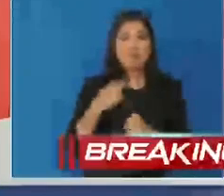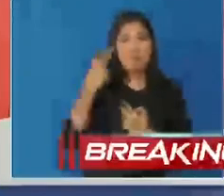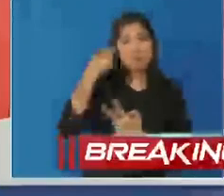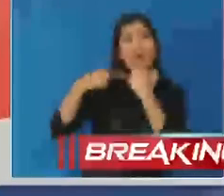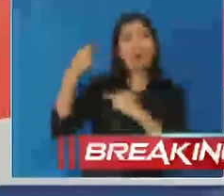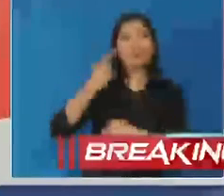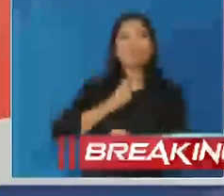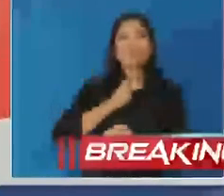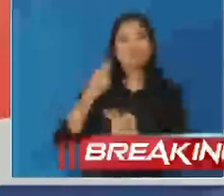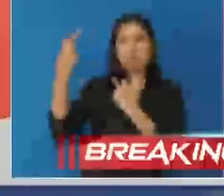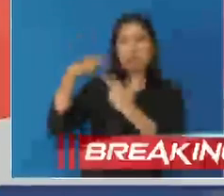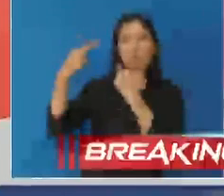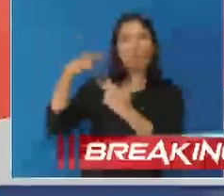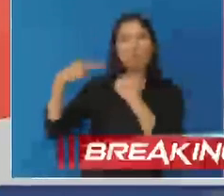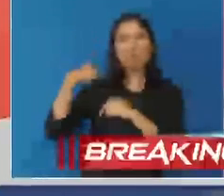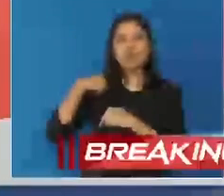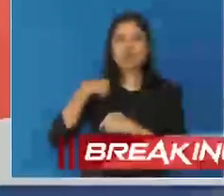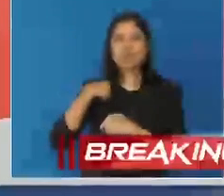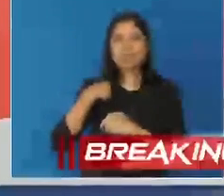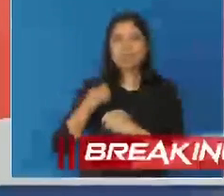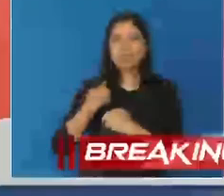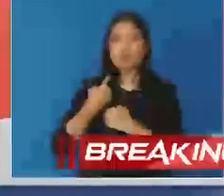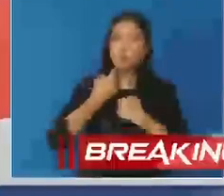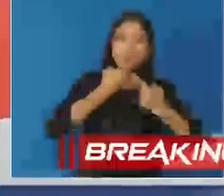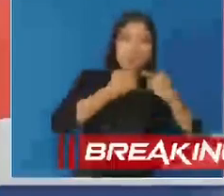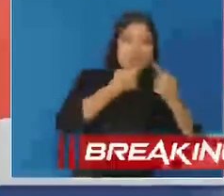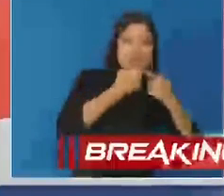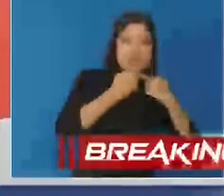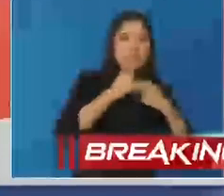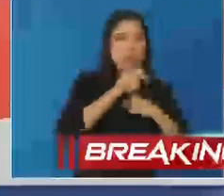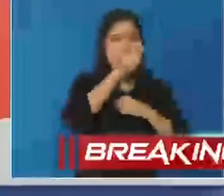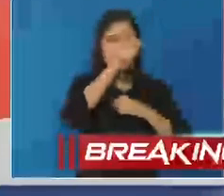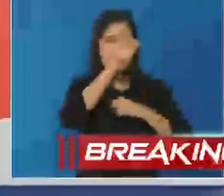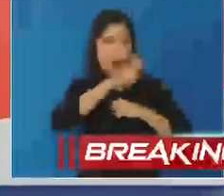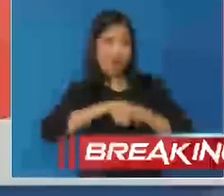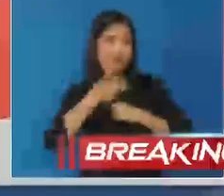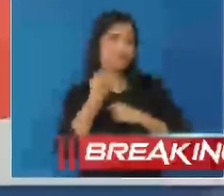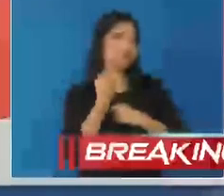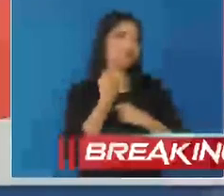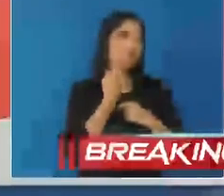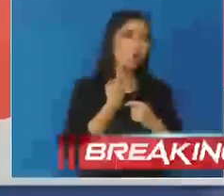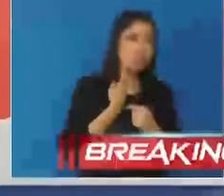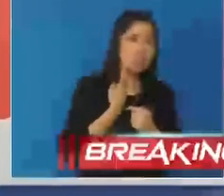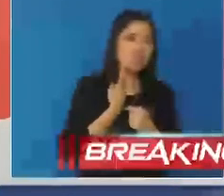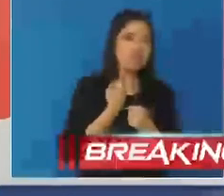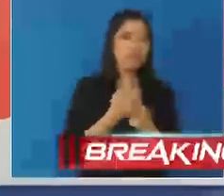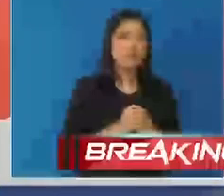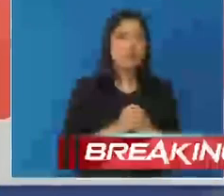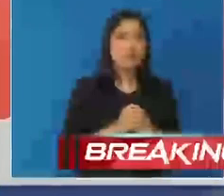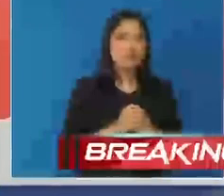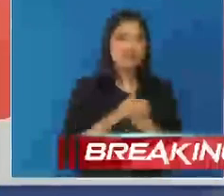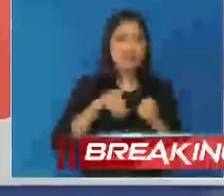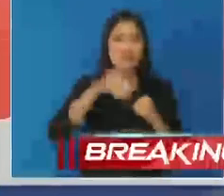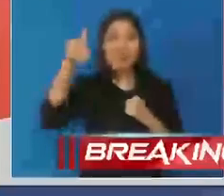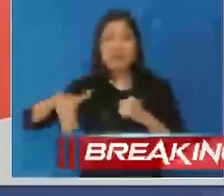diri dan lakukan konsultasi dengan tenaga kesehatan tidak harus keluar rumah untuk datang ke Puskesmas